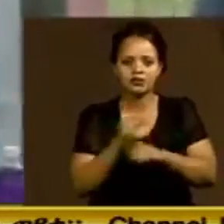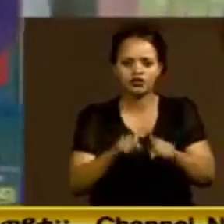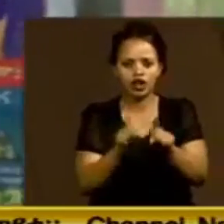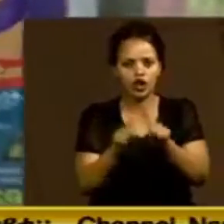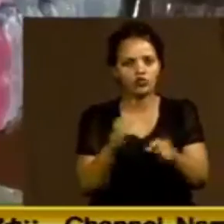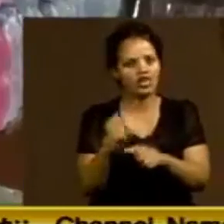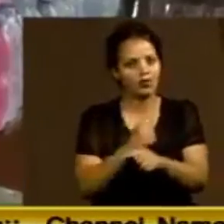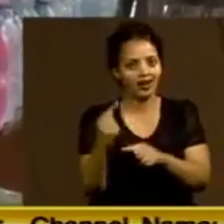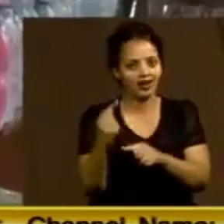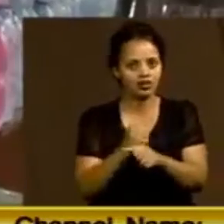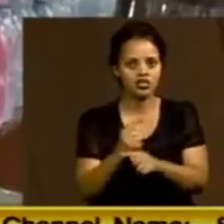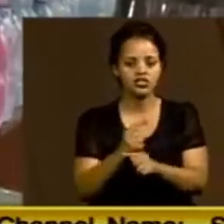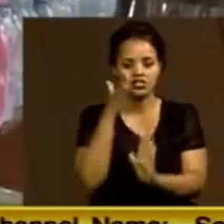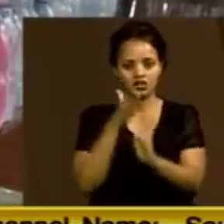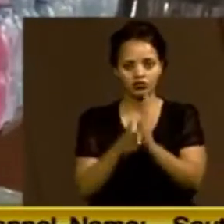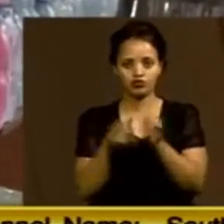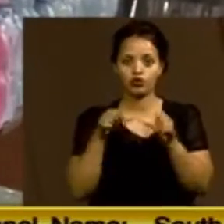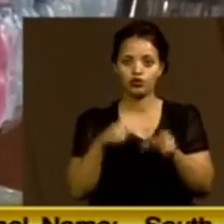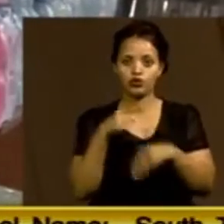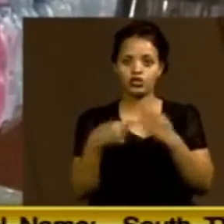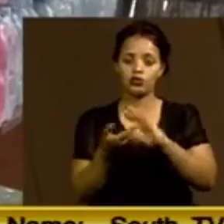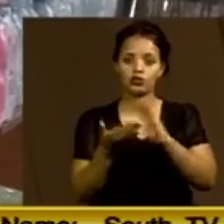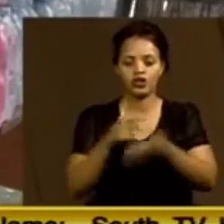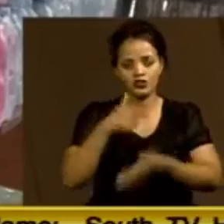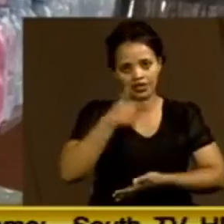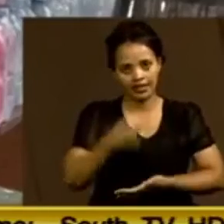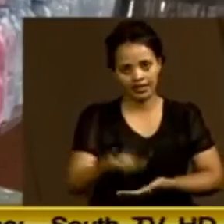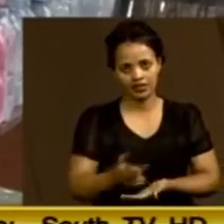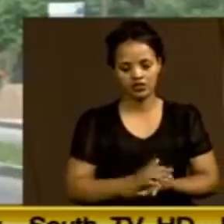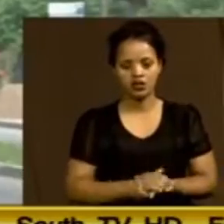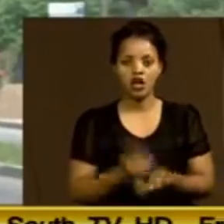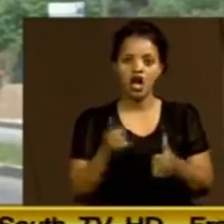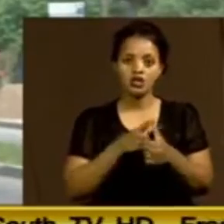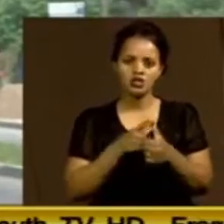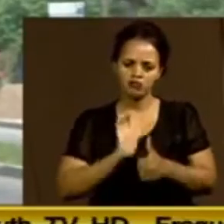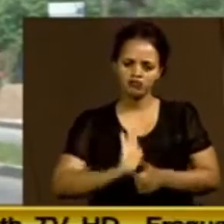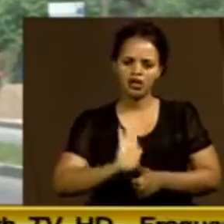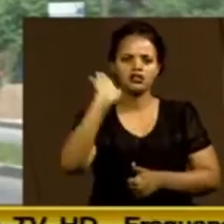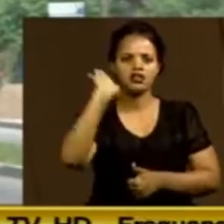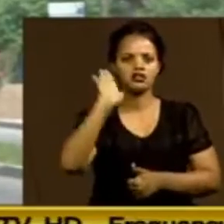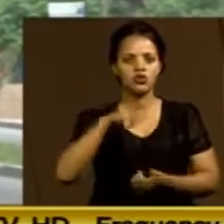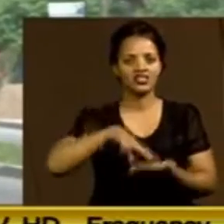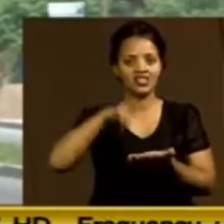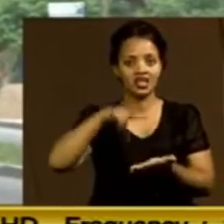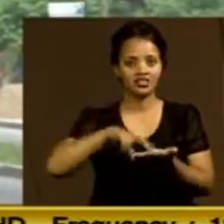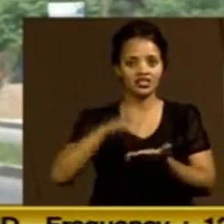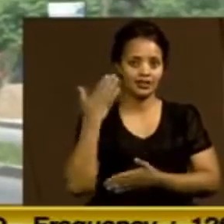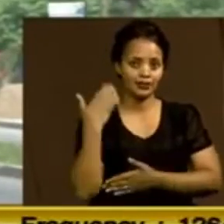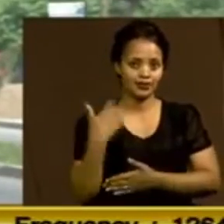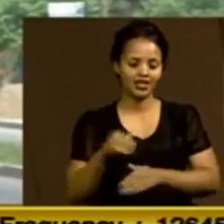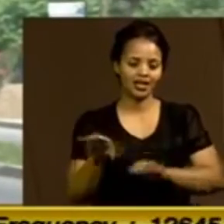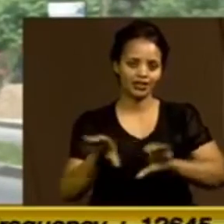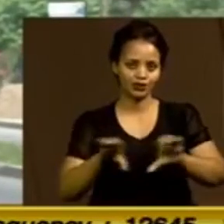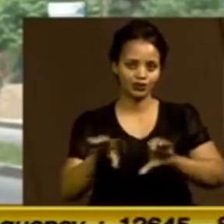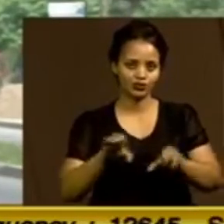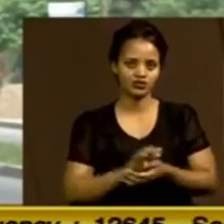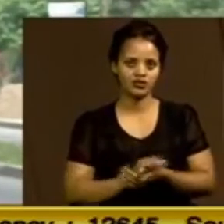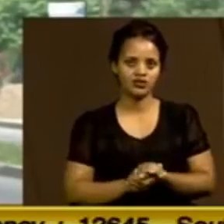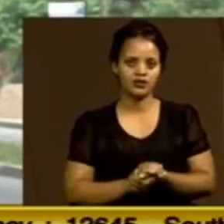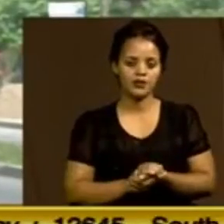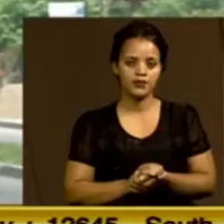የተለያዩ ተግባራትን ሲከውኑ የቆዩ ስለመሆናቸው ይናገራሉ። አንደኛ በራሳቸው ተነሳሽነት ነበር ያደረጉት።